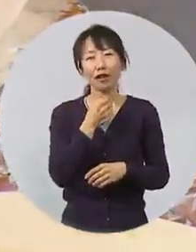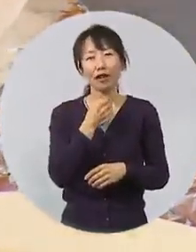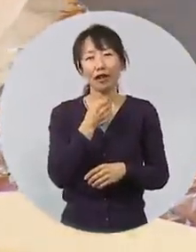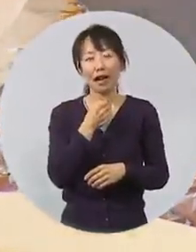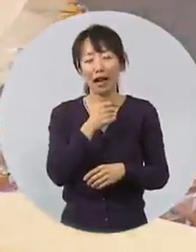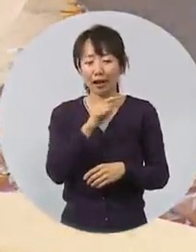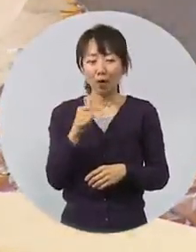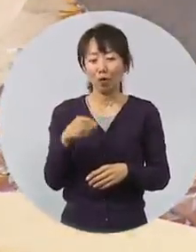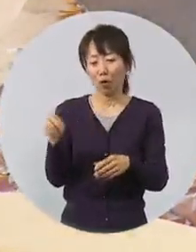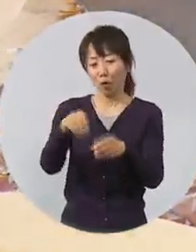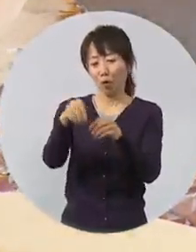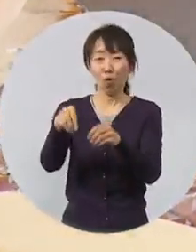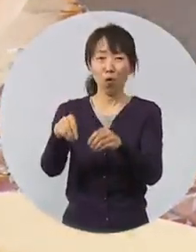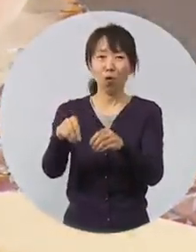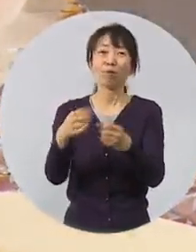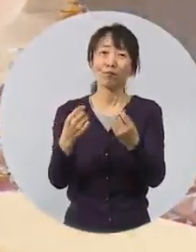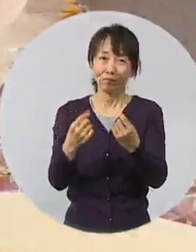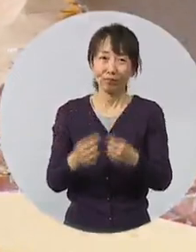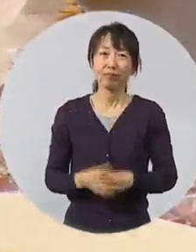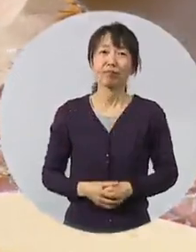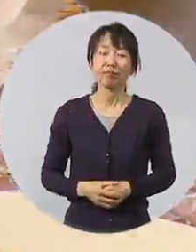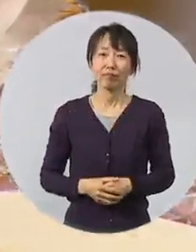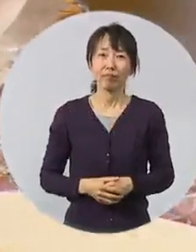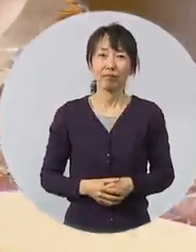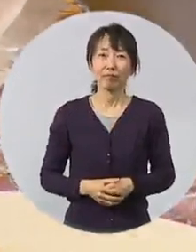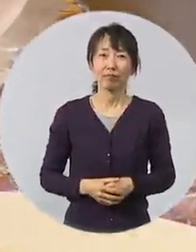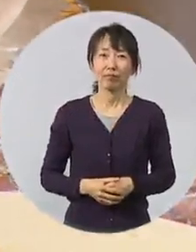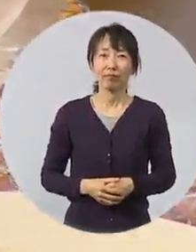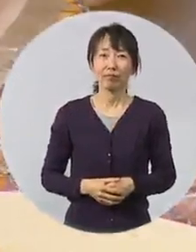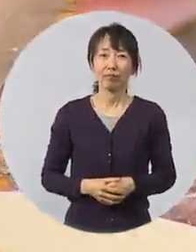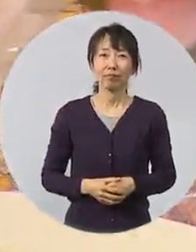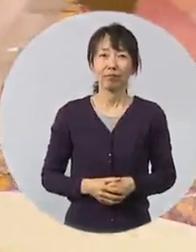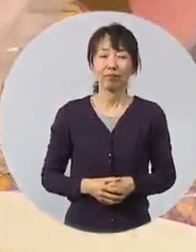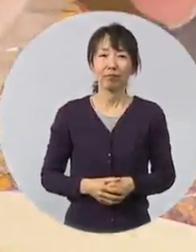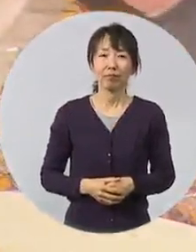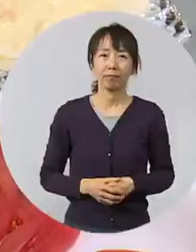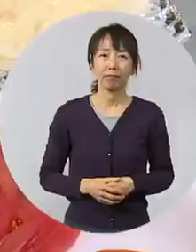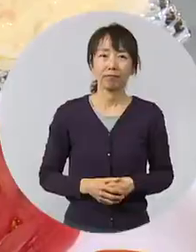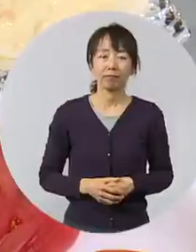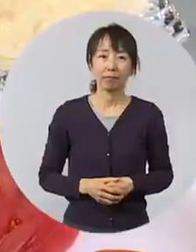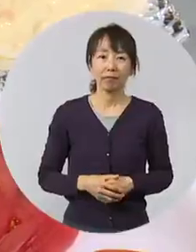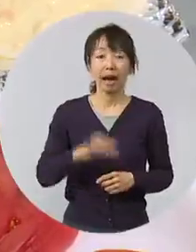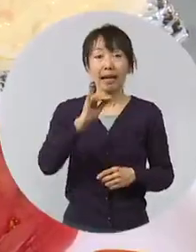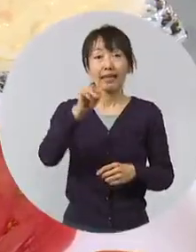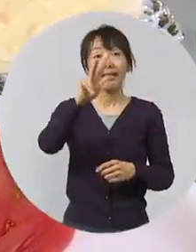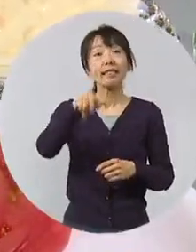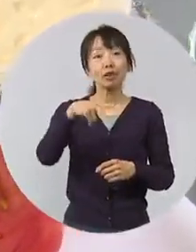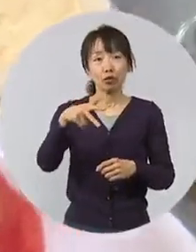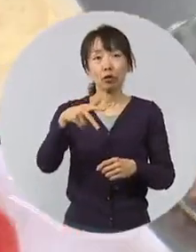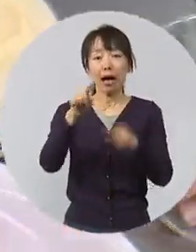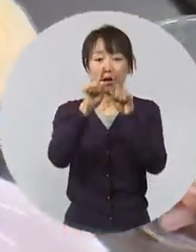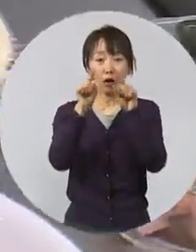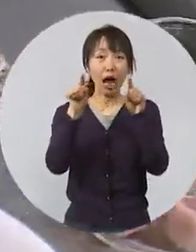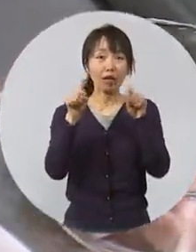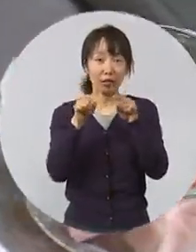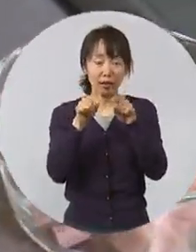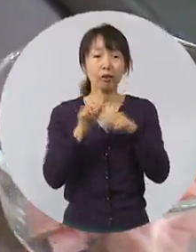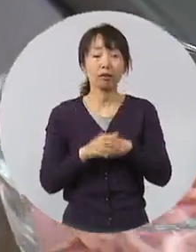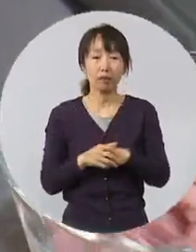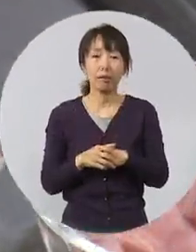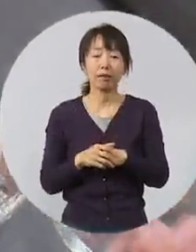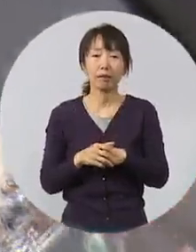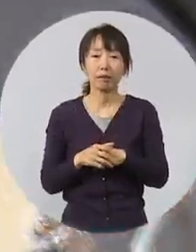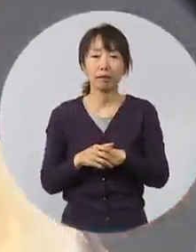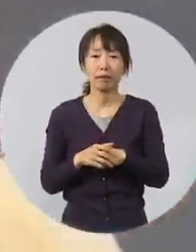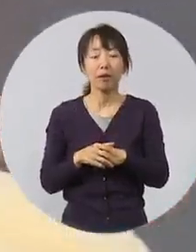ですね。ハムとかね、トマトとかね、はい、いいですね。チーズは今日スライスチーズですね。 はい、 は